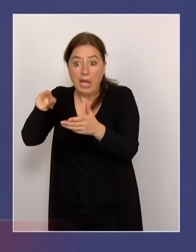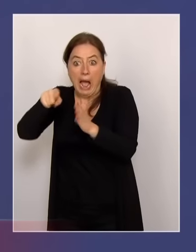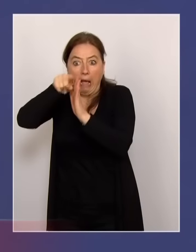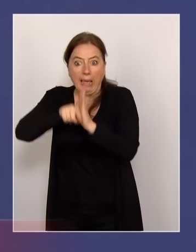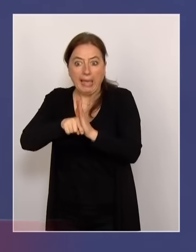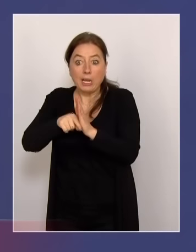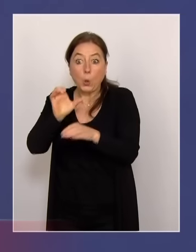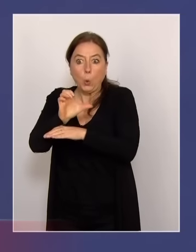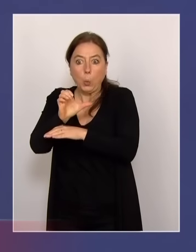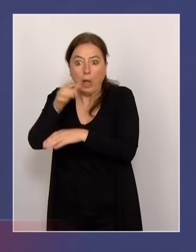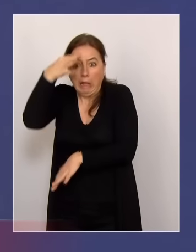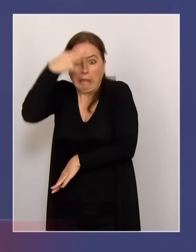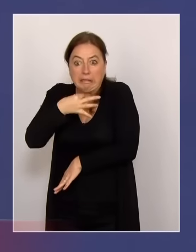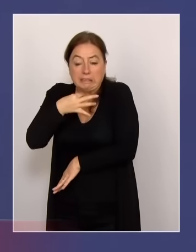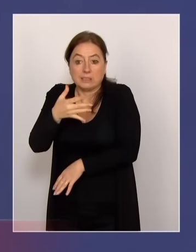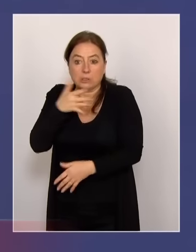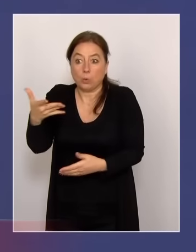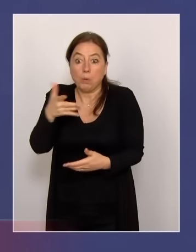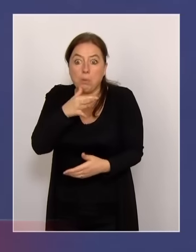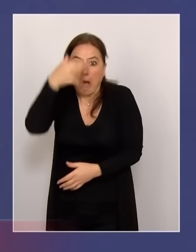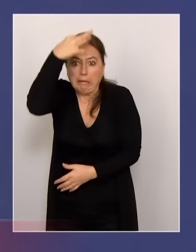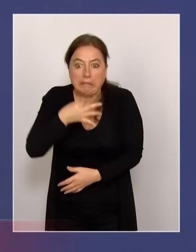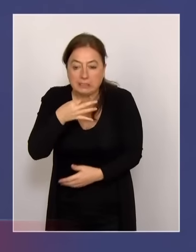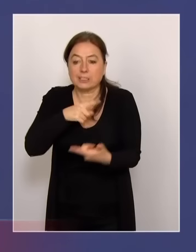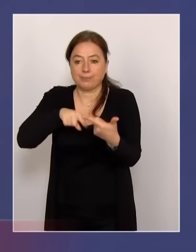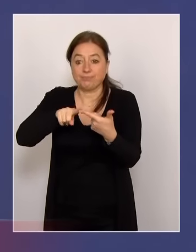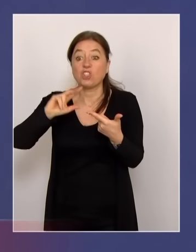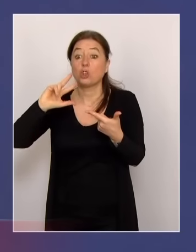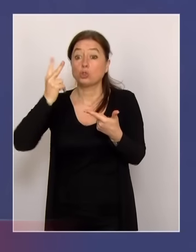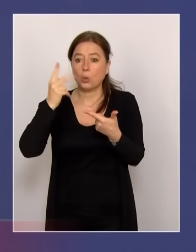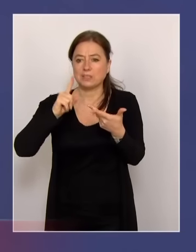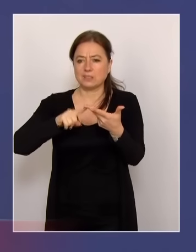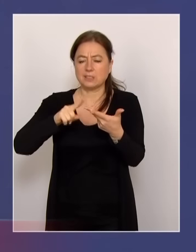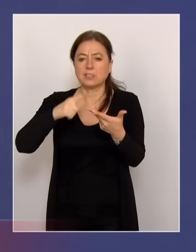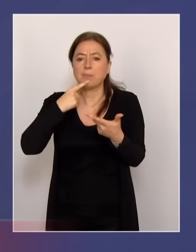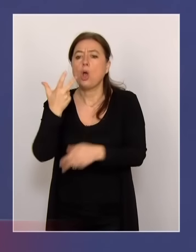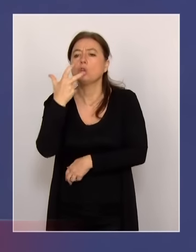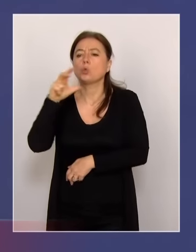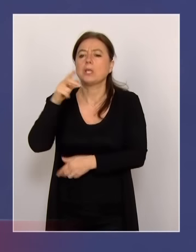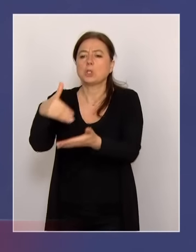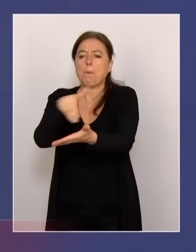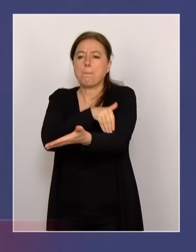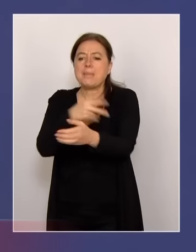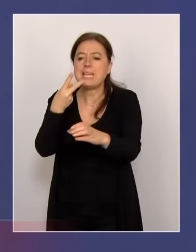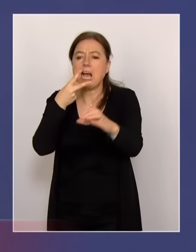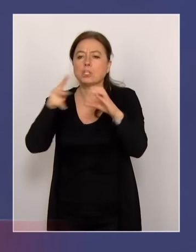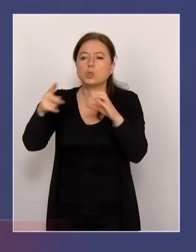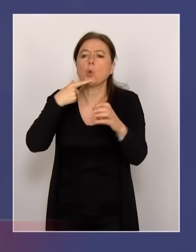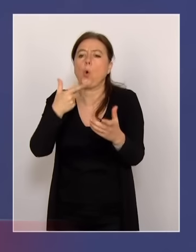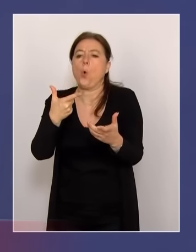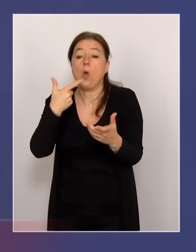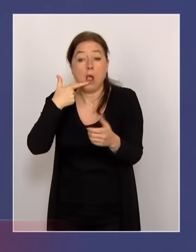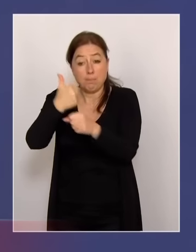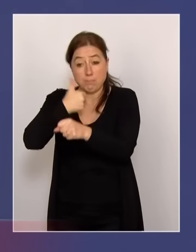3e défaut, chaque année, notre épargne, à hauteur d'environ 300 milliards d'euros par an, va financer les